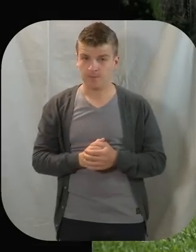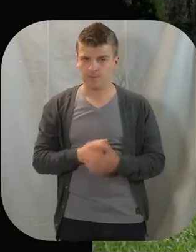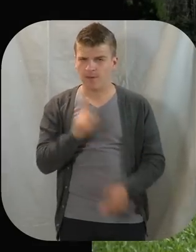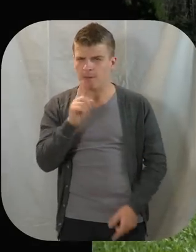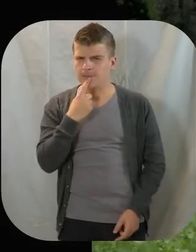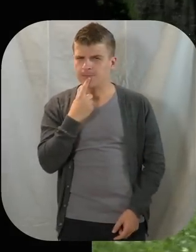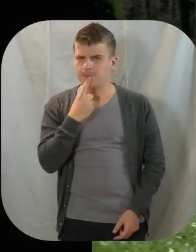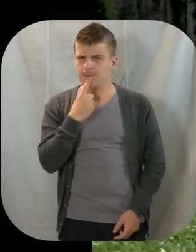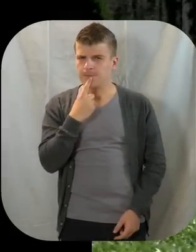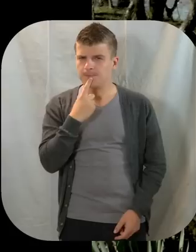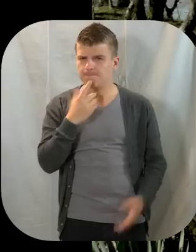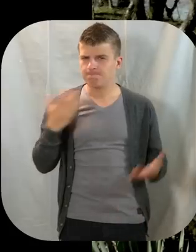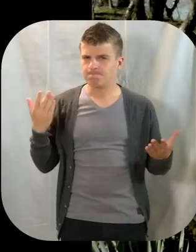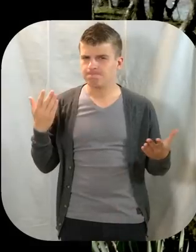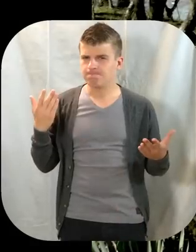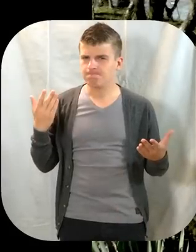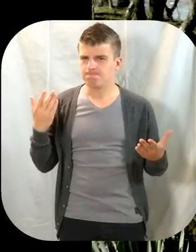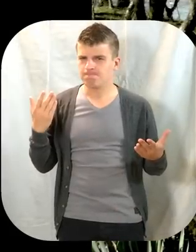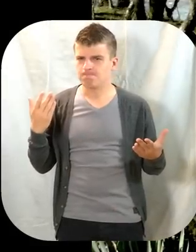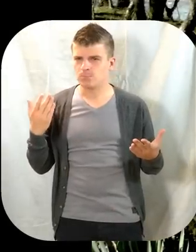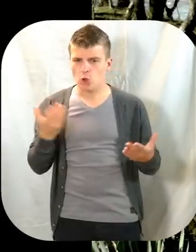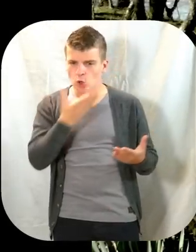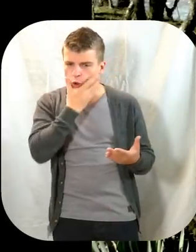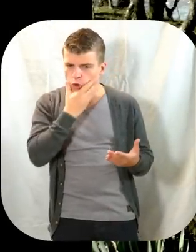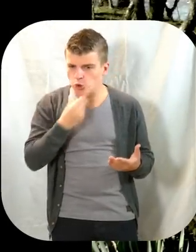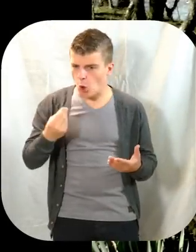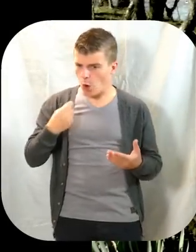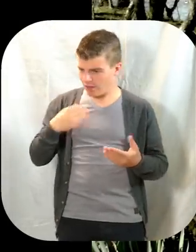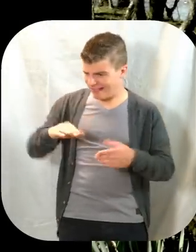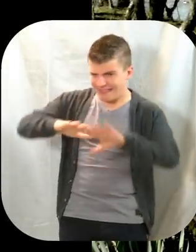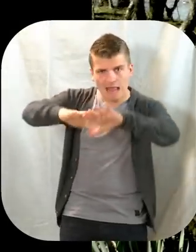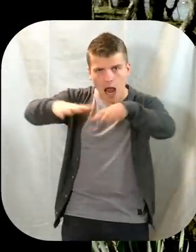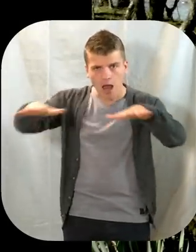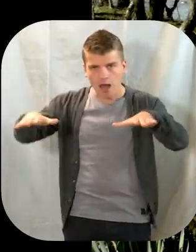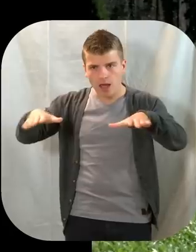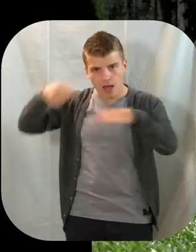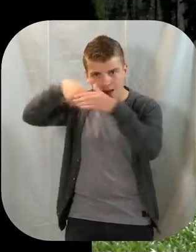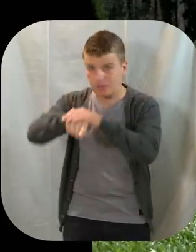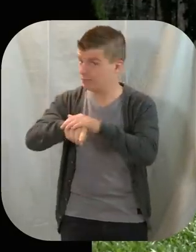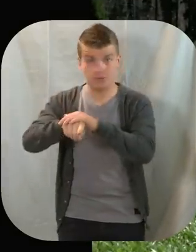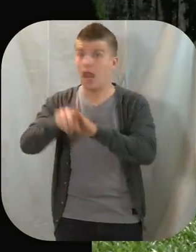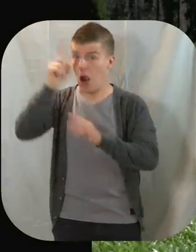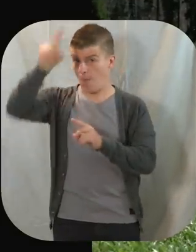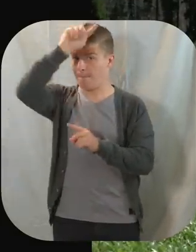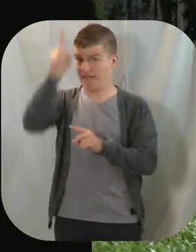Aber so ein einladender Teich. Auch so ein